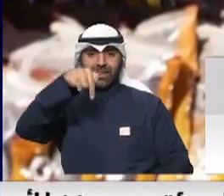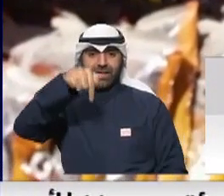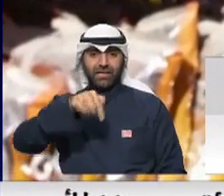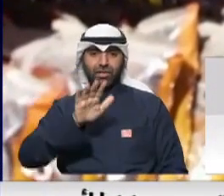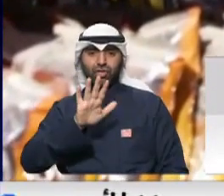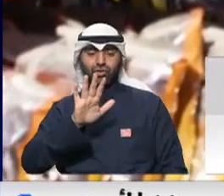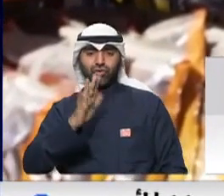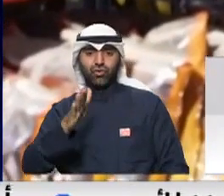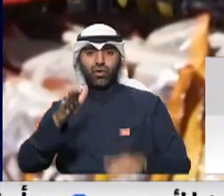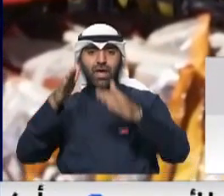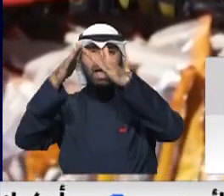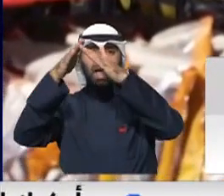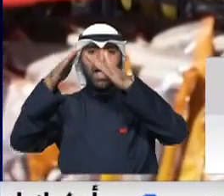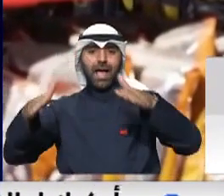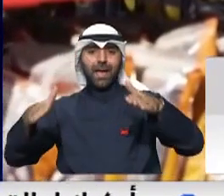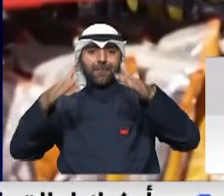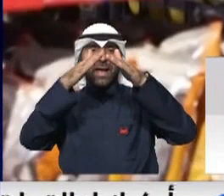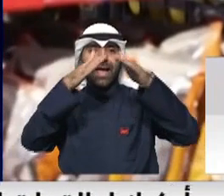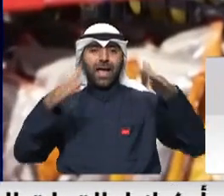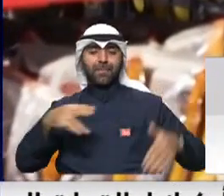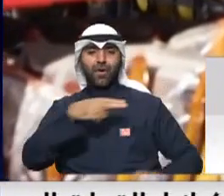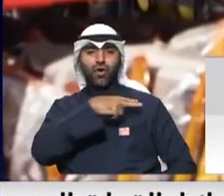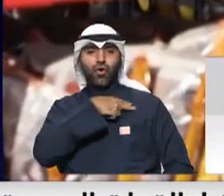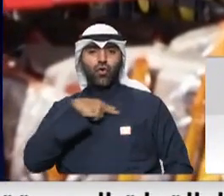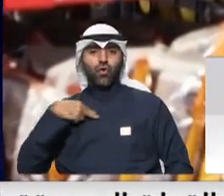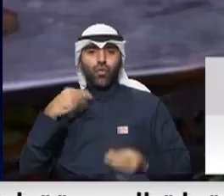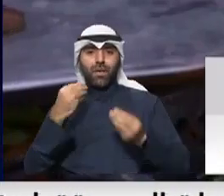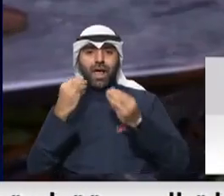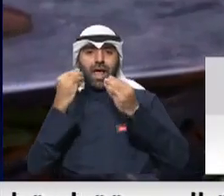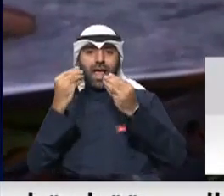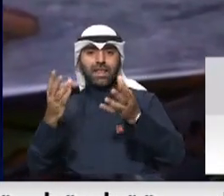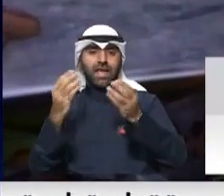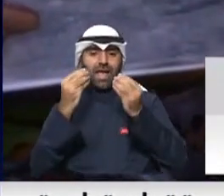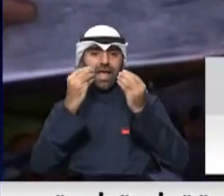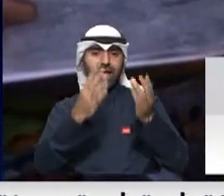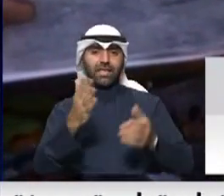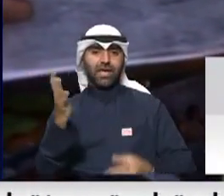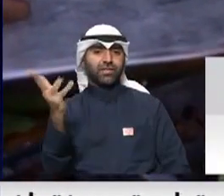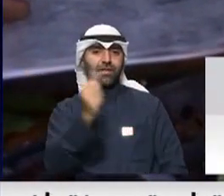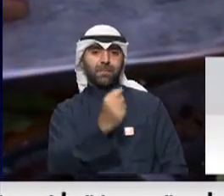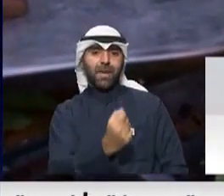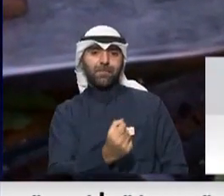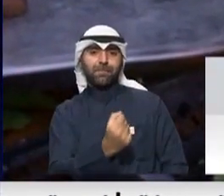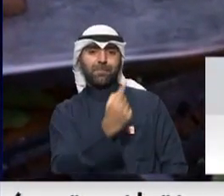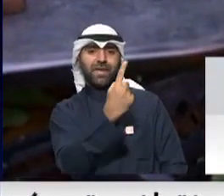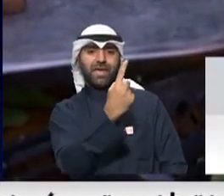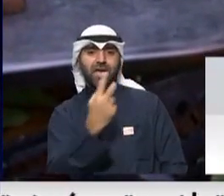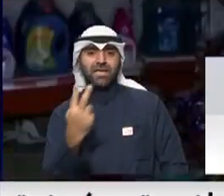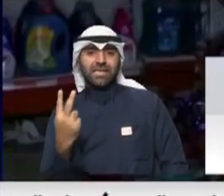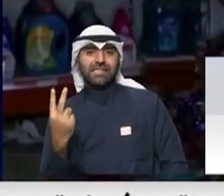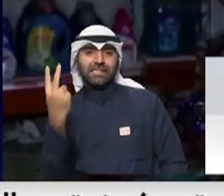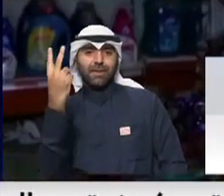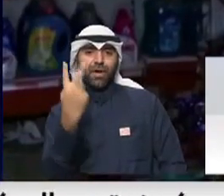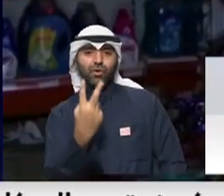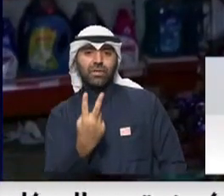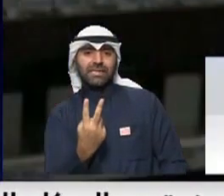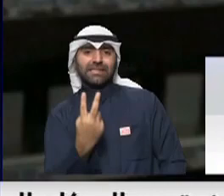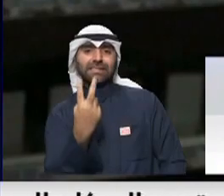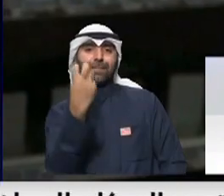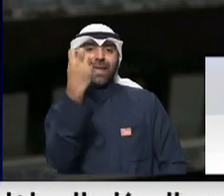177,000 خيمة للمنكوبين، لكن طبعا هناك حاجة للمزيد لأن هناك الآلاف بدون خيام. أيضا وزير